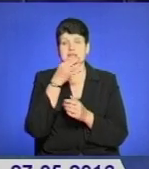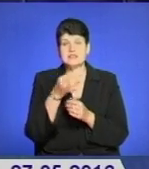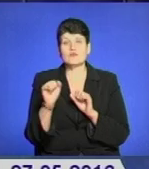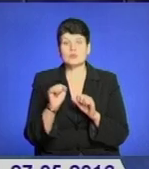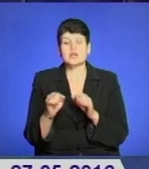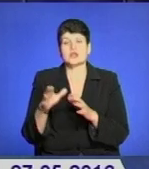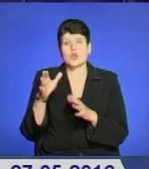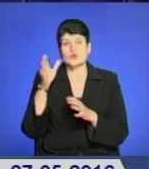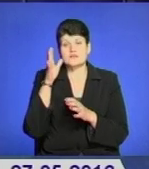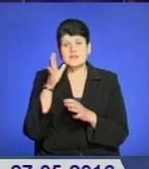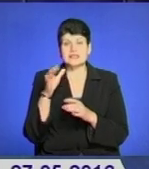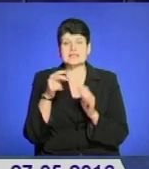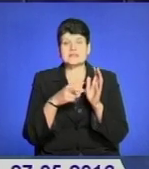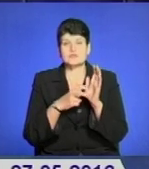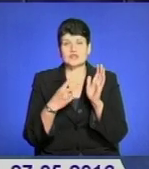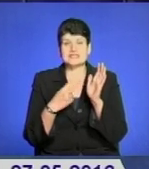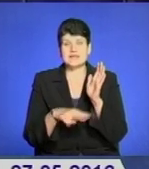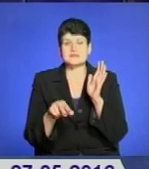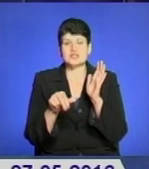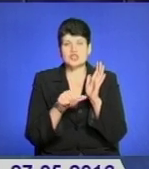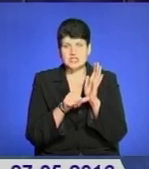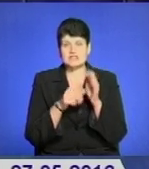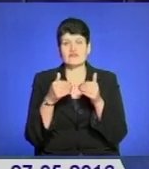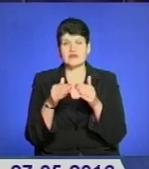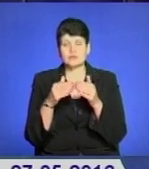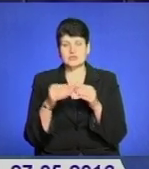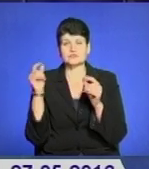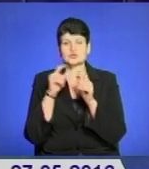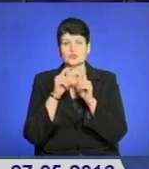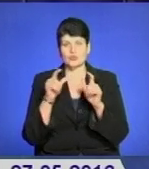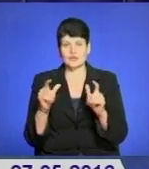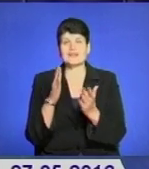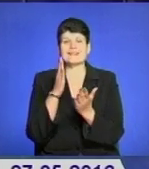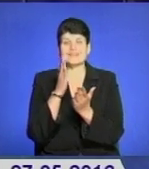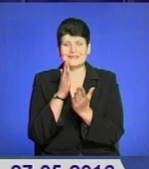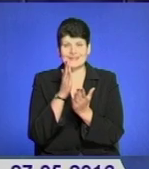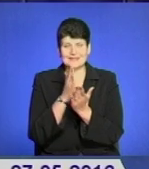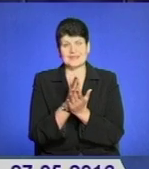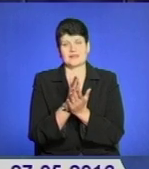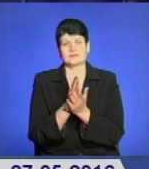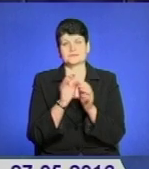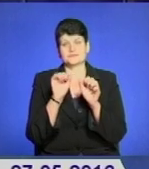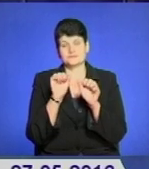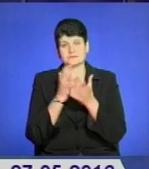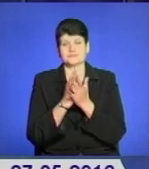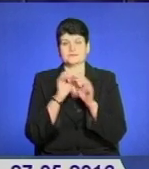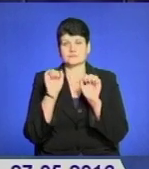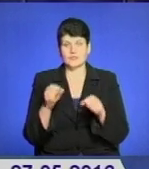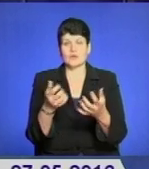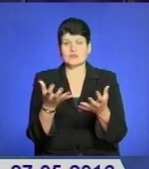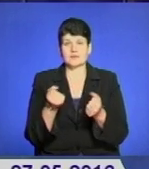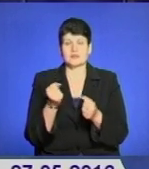облдержадміністрації, 776 випускників загальноосвітніх навчальних закладів області є претендентами на нагородження медалями. З